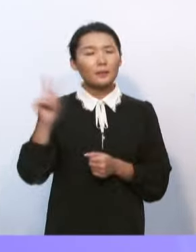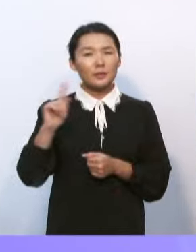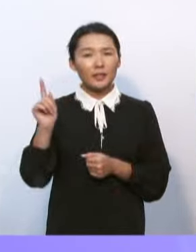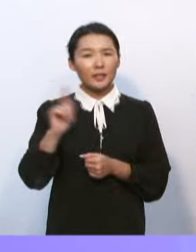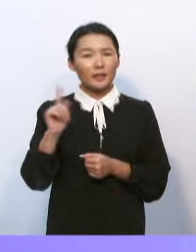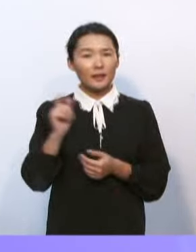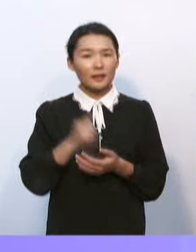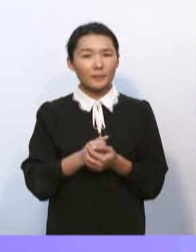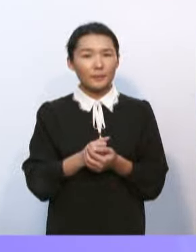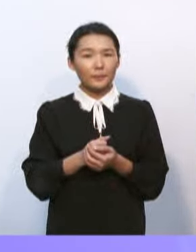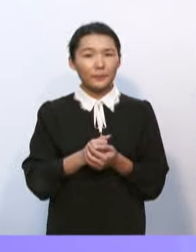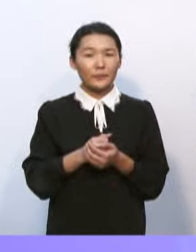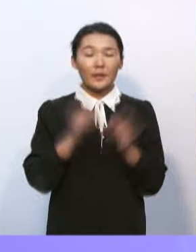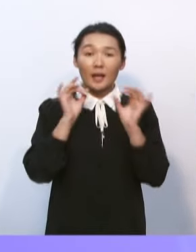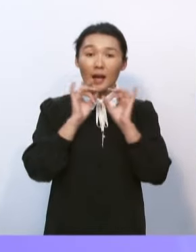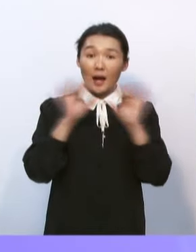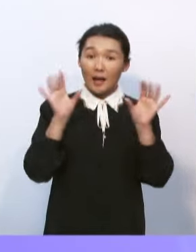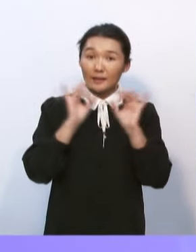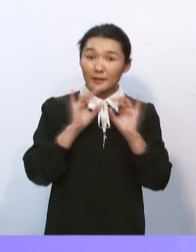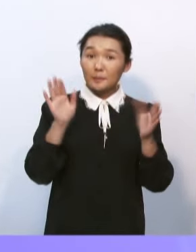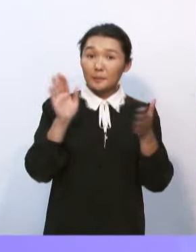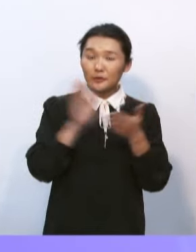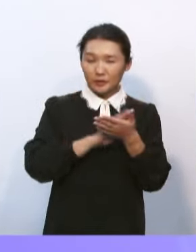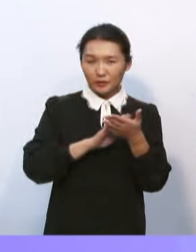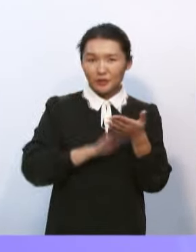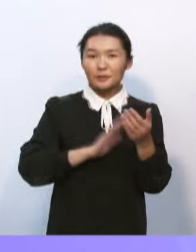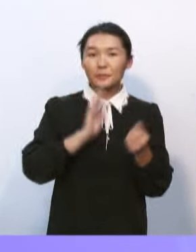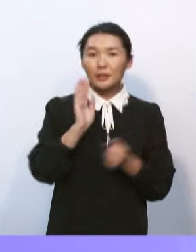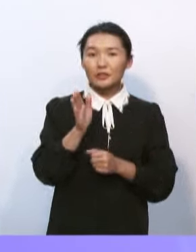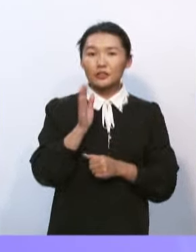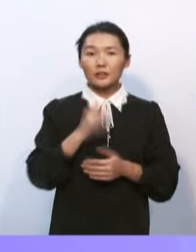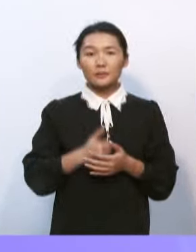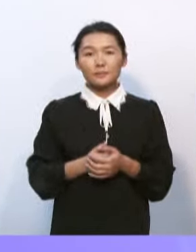экенин айтып жана жазып бересиңер.